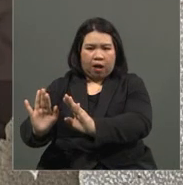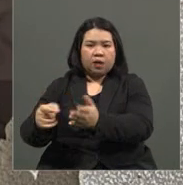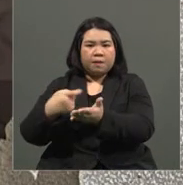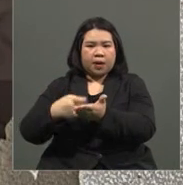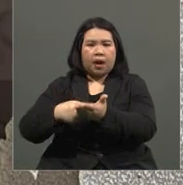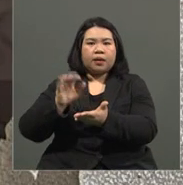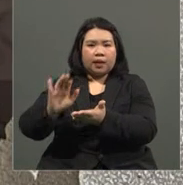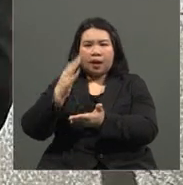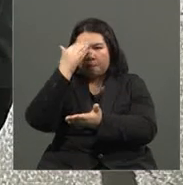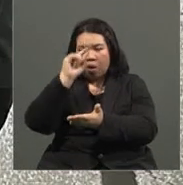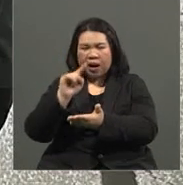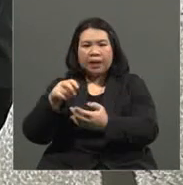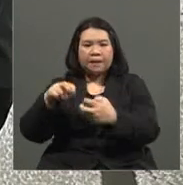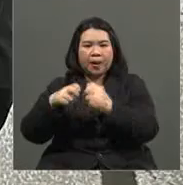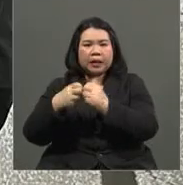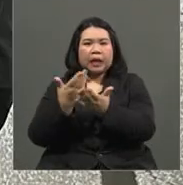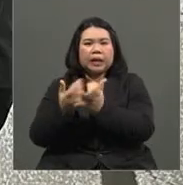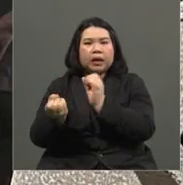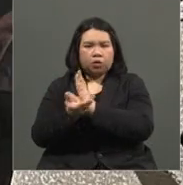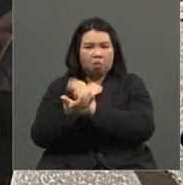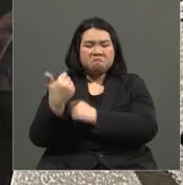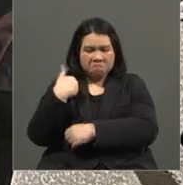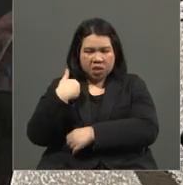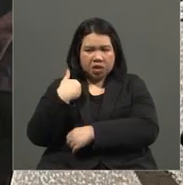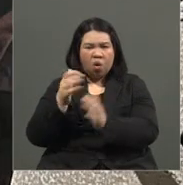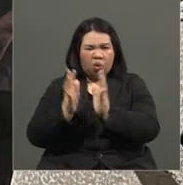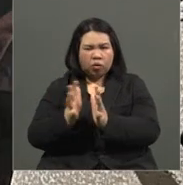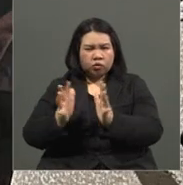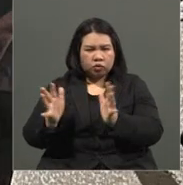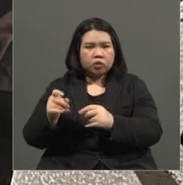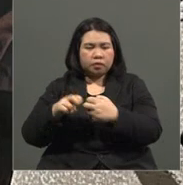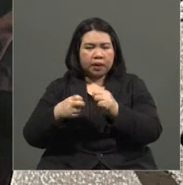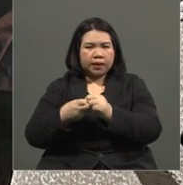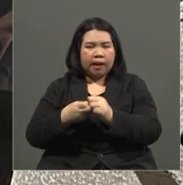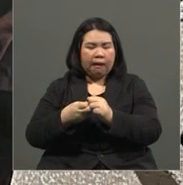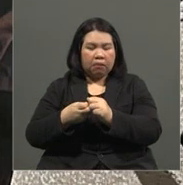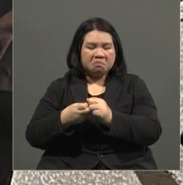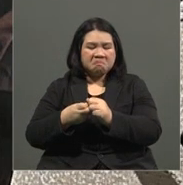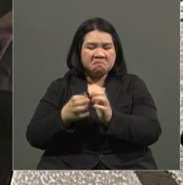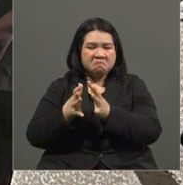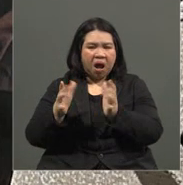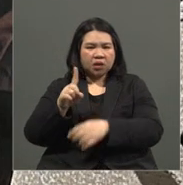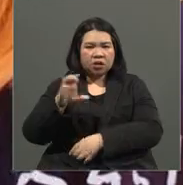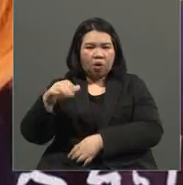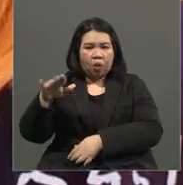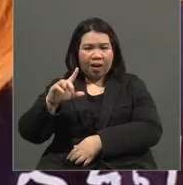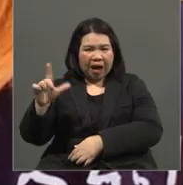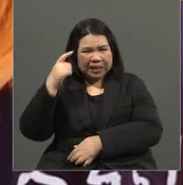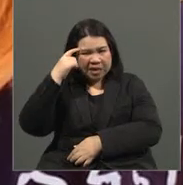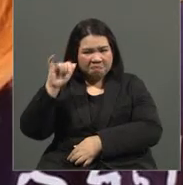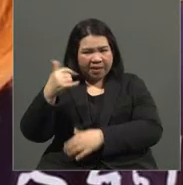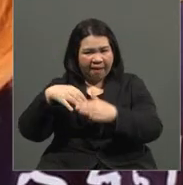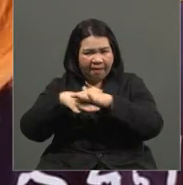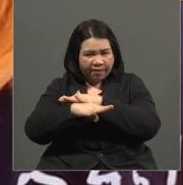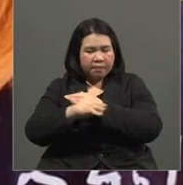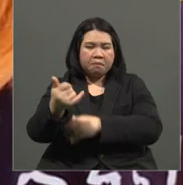ตัวเนื่องจากคดีนี้มีผู้เสียหายหลายรายความเสียหายสูงนะ 100กว่าล้านและยังมีพฤติการที่จะหลบหนีอย่างที่บอก